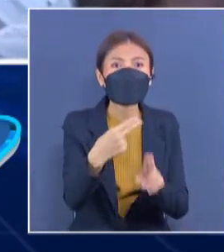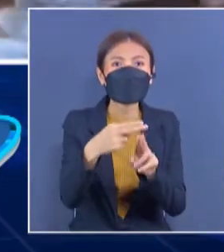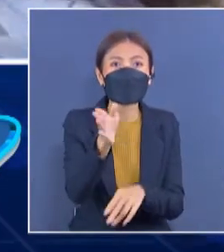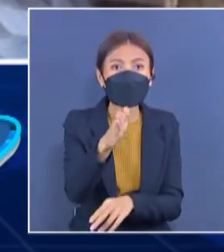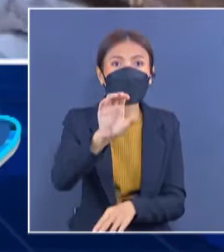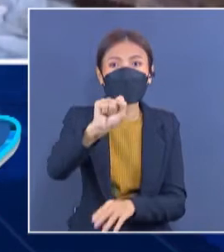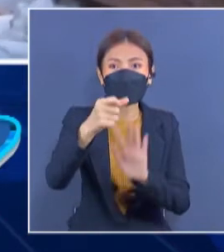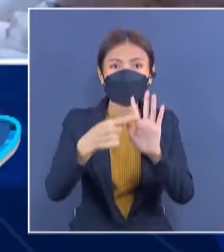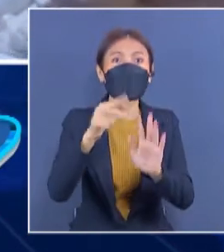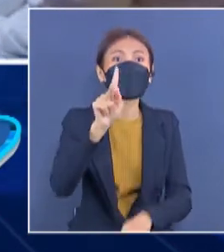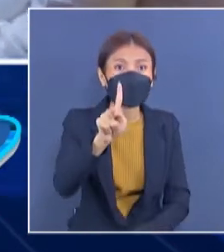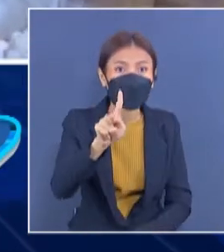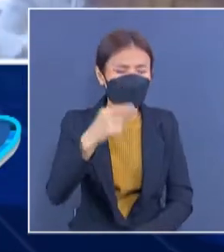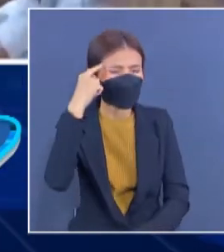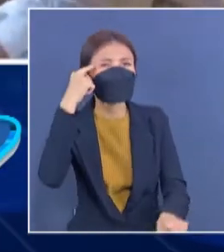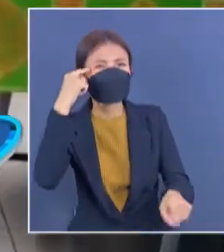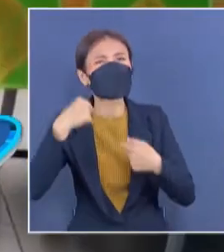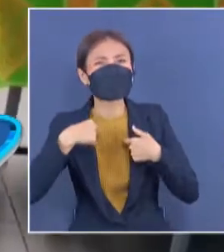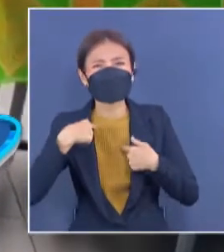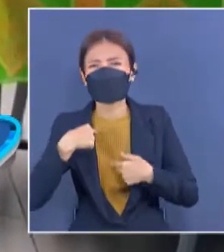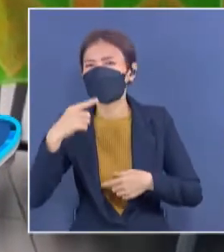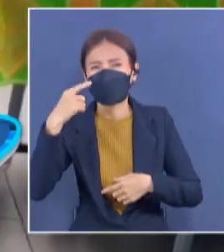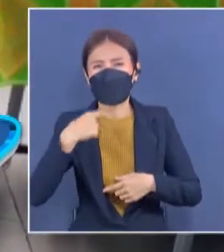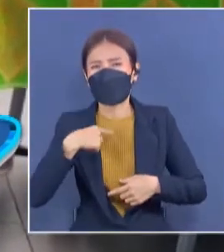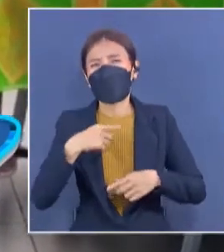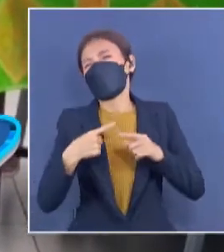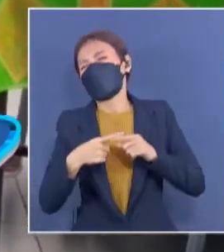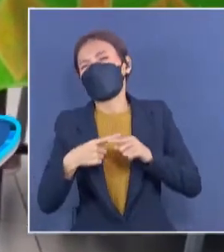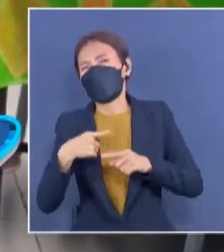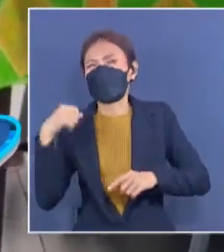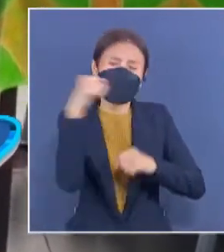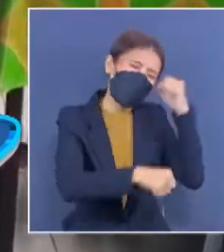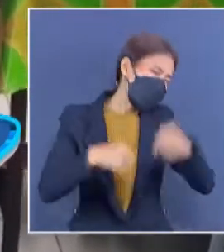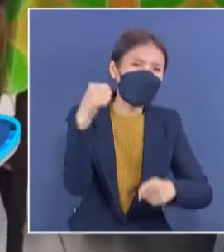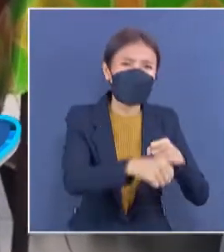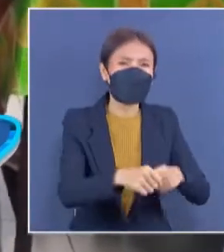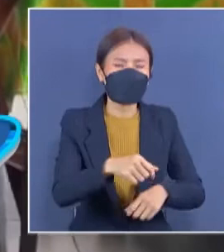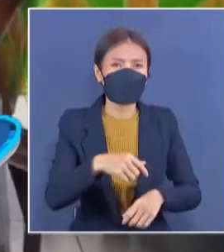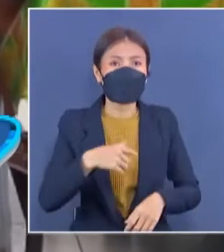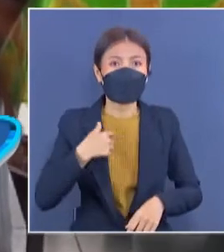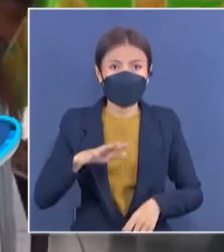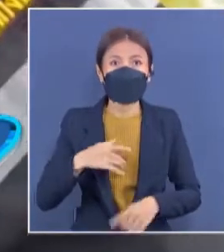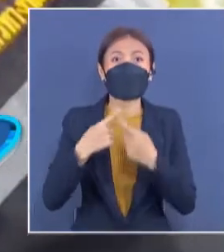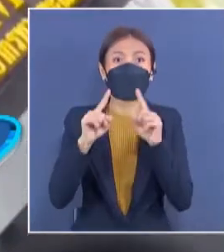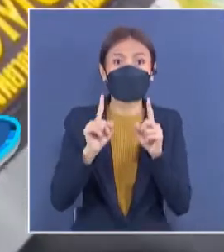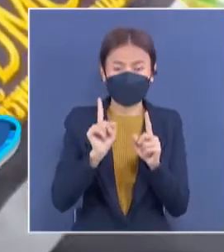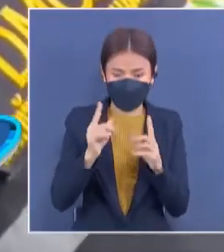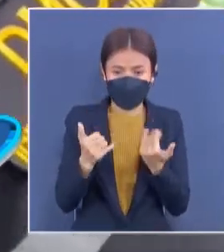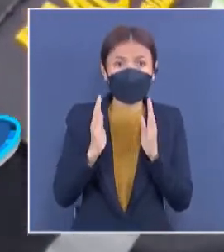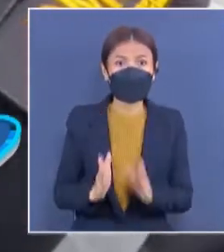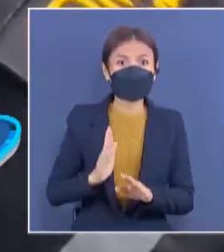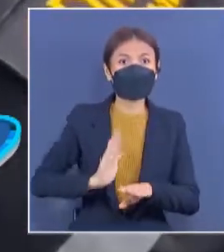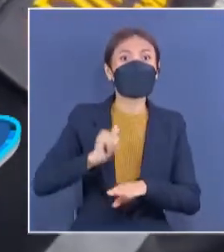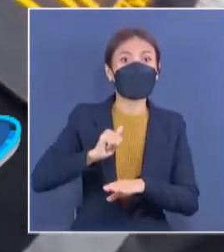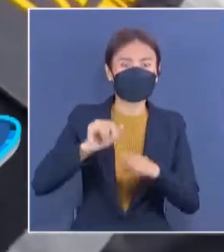นี้ก็มีคำยืนยันค่ะคุณผู้ชมเป็นผู้อำนวยการศูนย์วิจัยทรัพยากรทางทะเลแล้วก็ชายฝั่งทะเลอันดามันของ